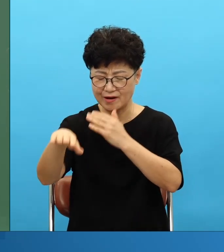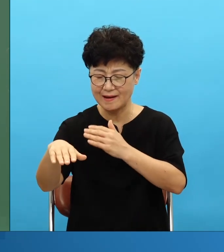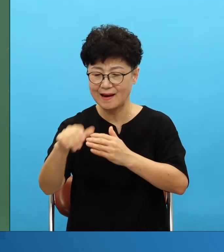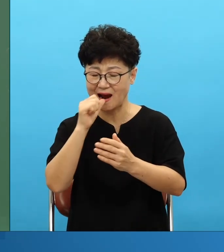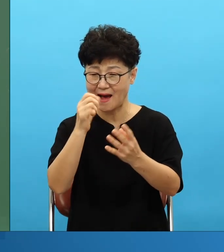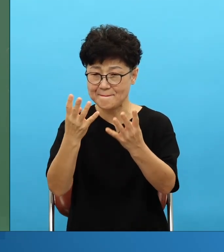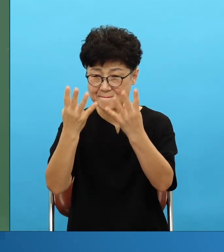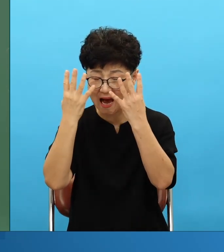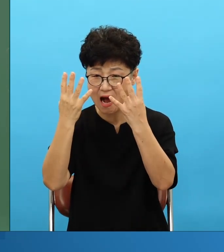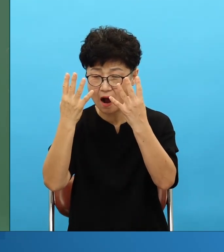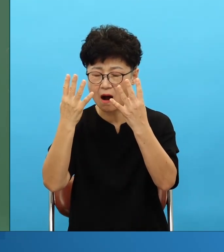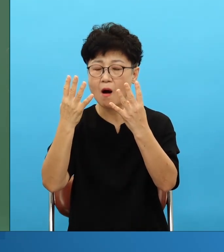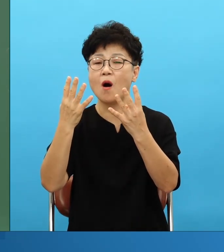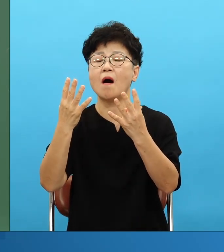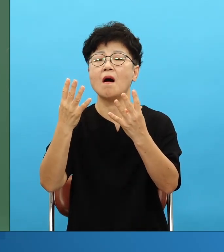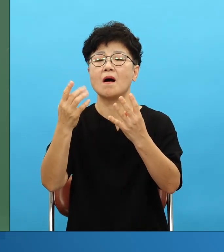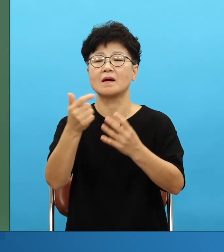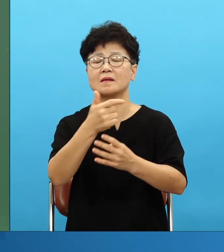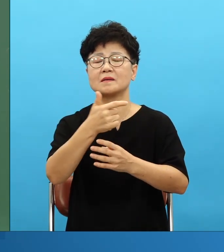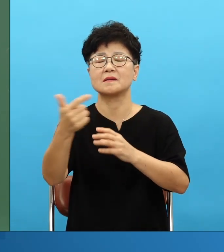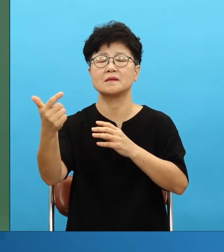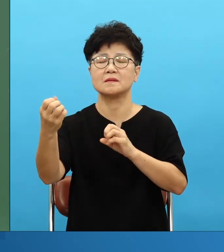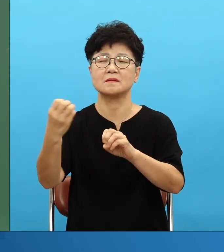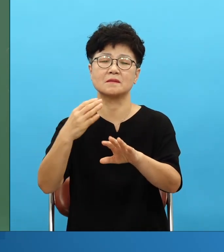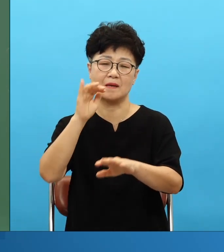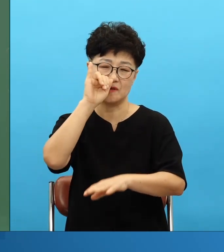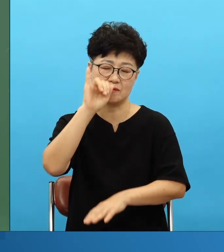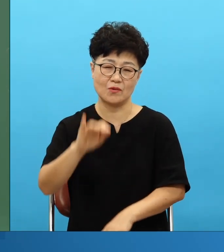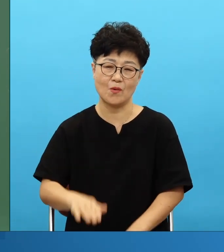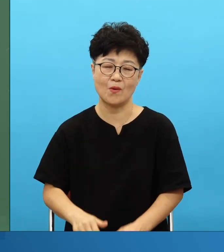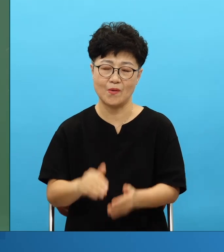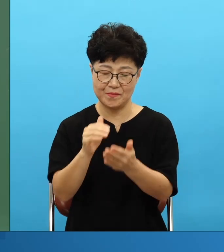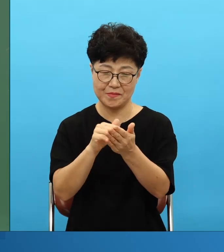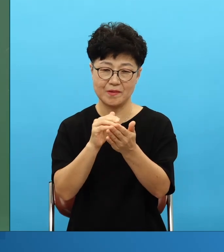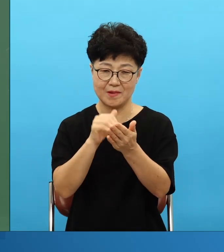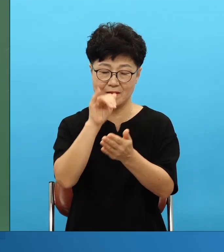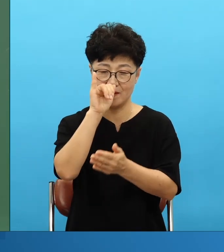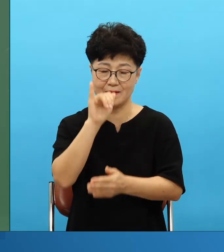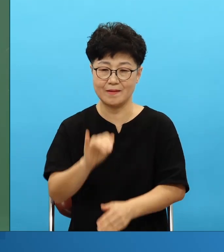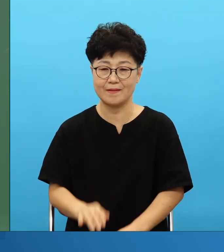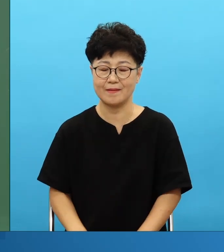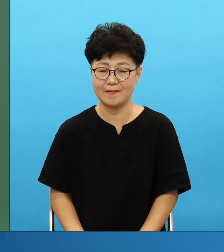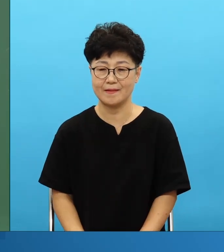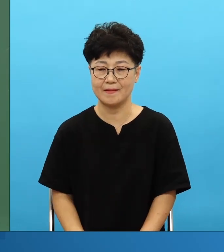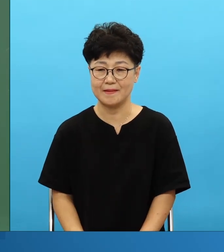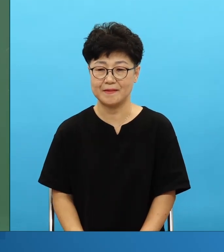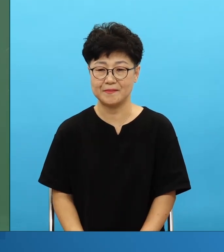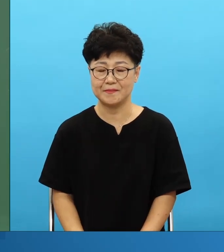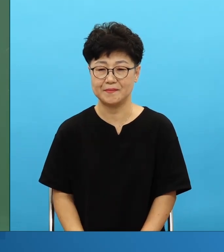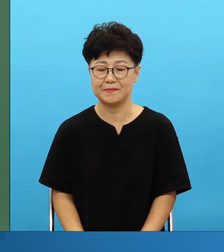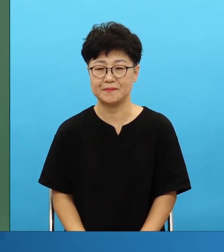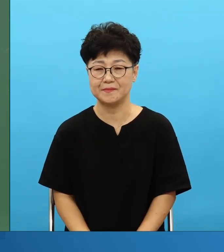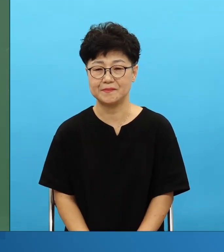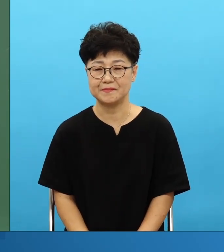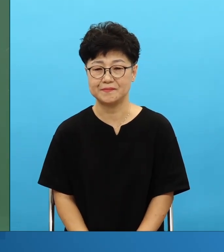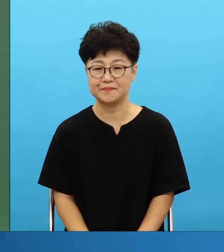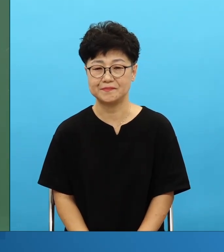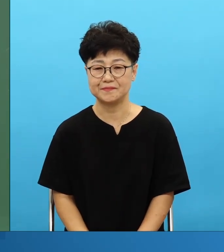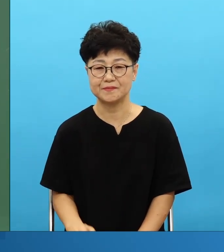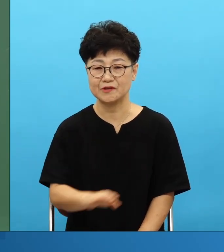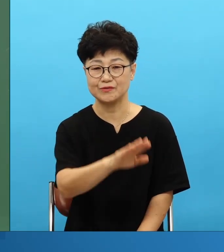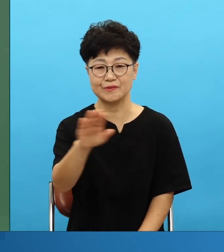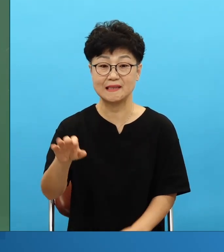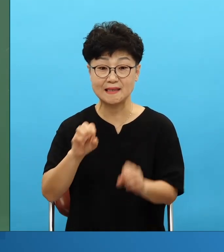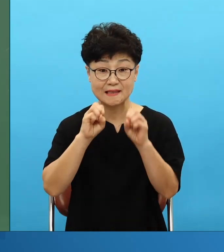greatest answer was prepared there. 이런 비밀을 가지고 있습니다. And so having these kinds of secrets. 그리고 우리는 전도자이기 때문에